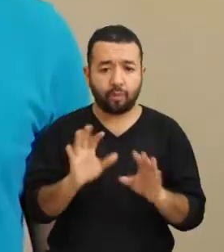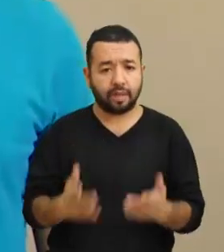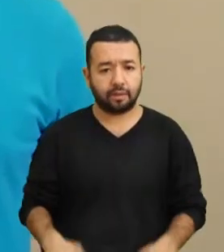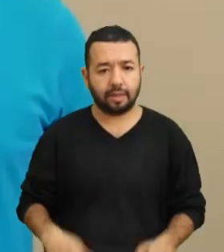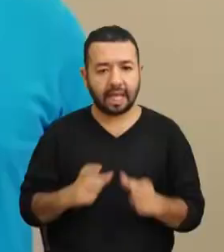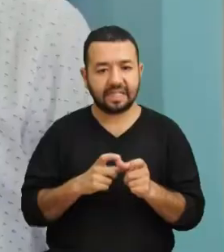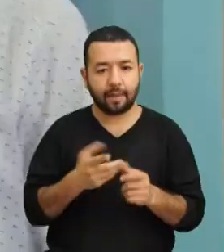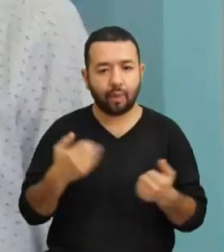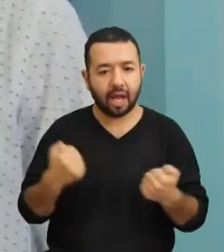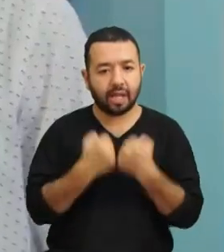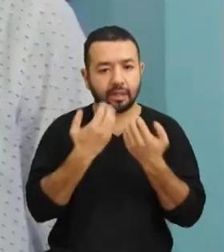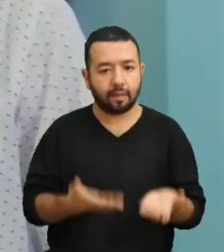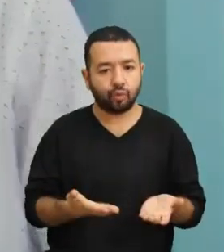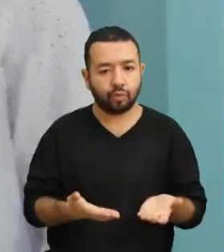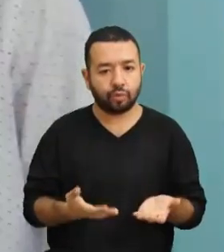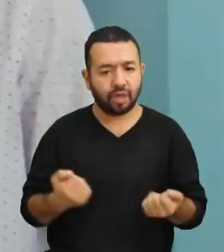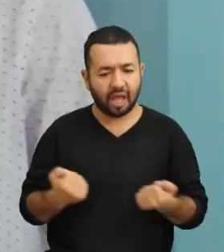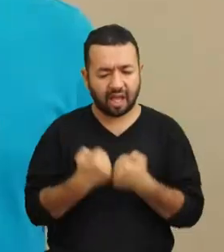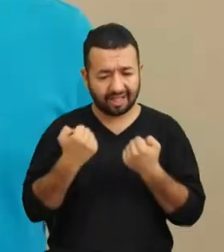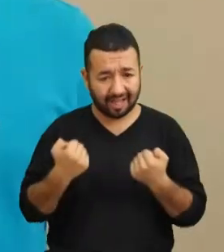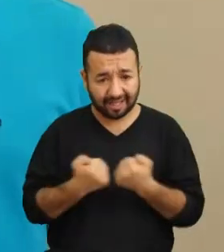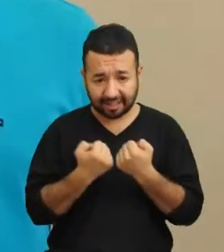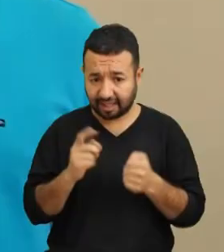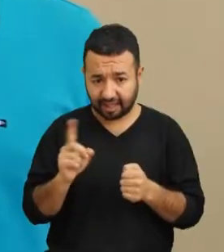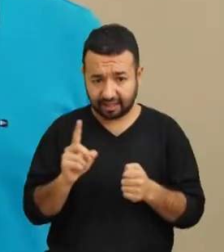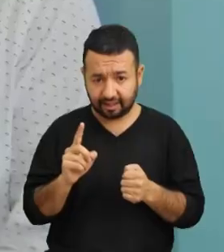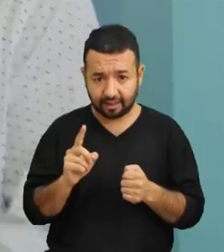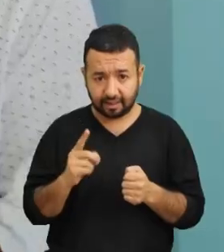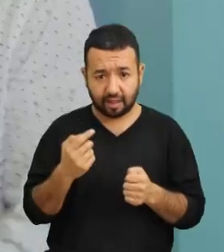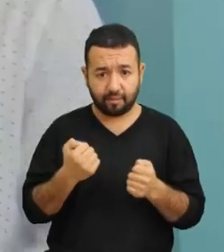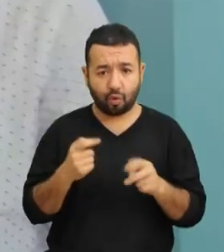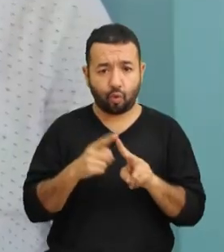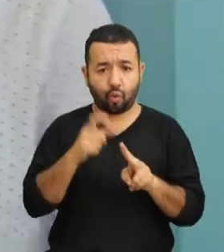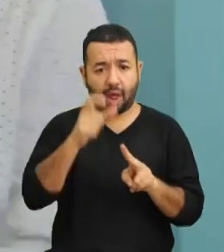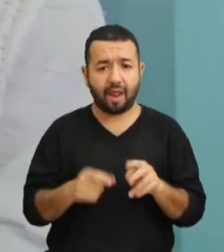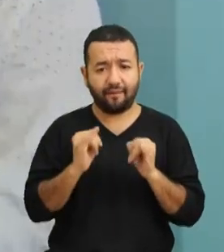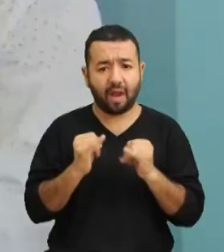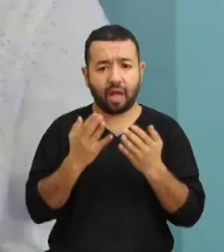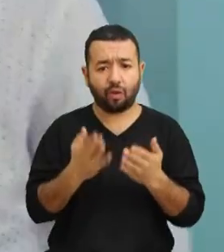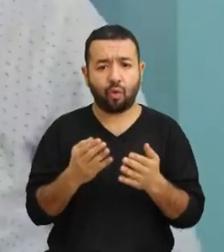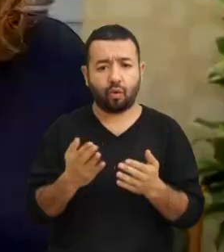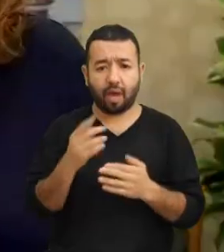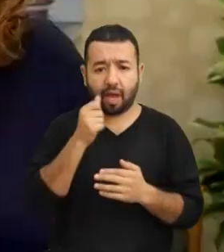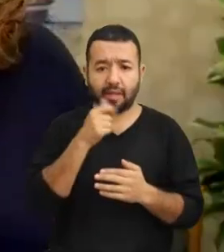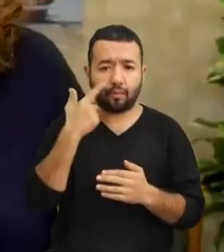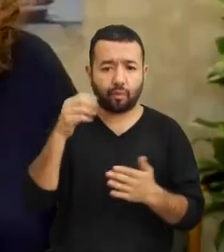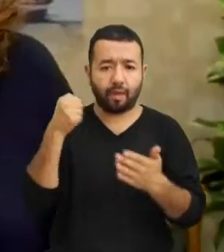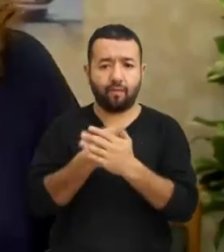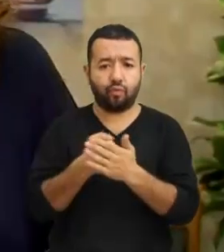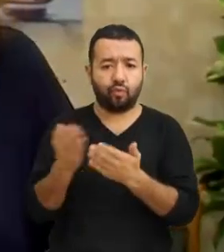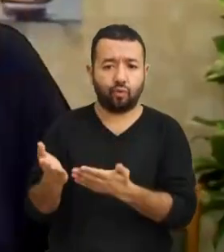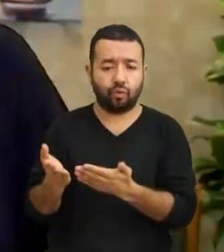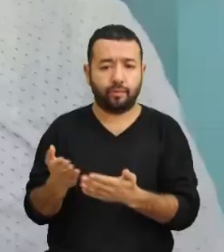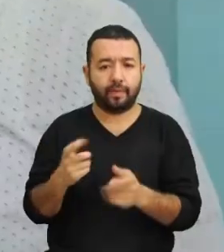Sarp, kaza bu. Ne demek kaza ya? Ne demek kaza? Klasik bir Nurhan felaketi ya. Durduk yerde kocaman adamı ezdi. Ya